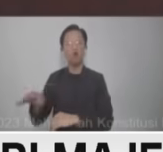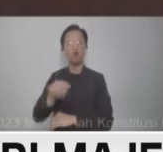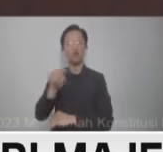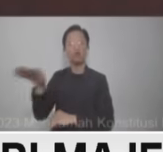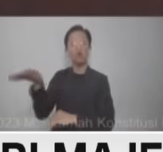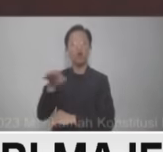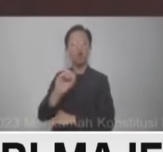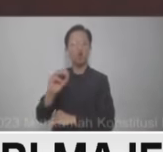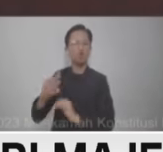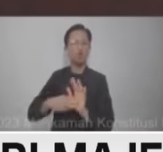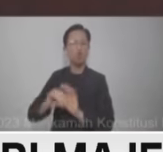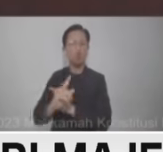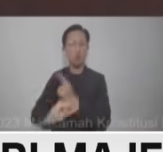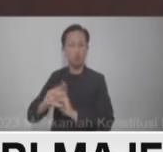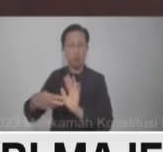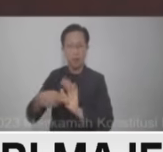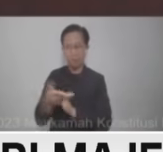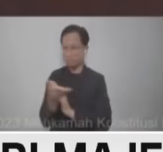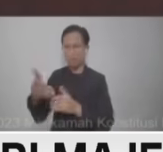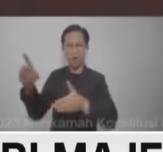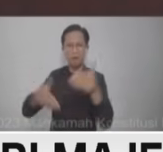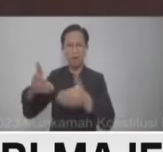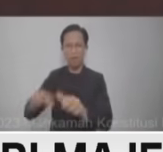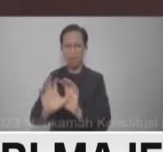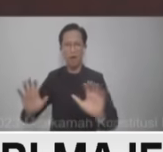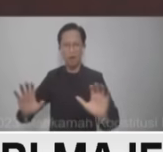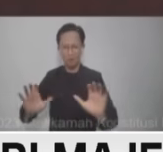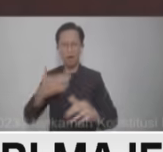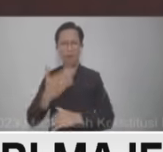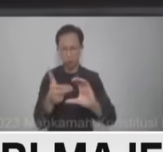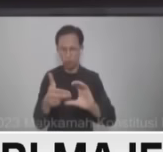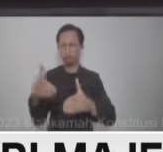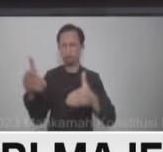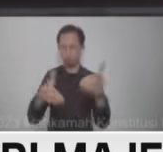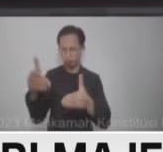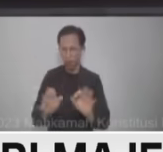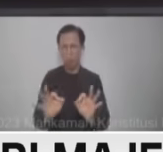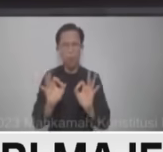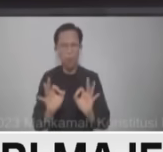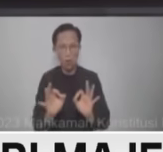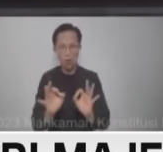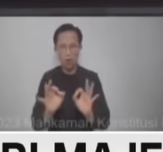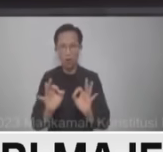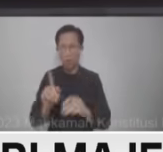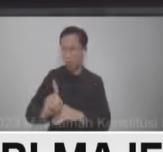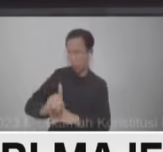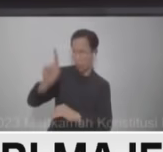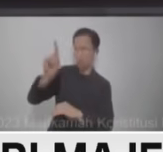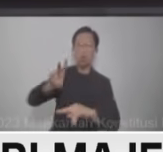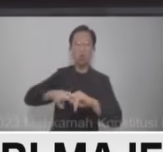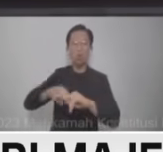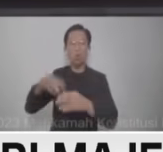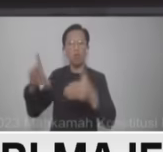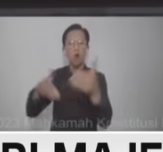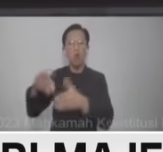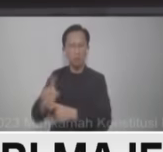pendek ya Nah pilihannya adalah tentu Hakim yang masa jabatannya masih panjang ee dua Hakim yang akan segera berakhir Itu Pak